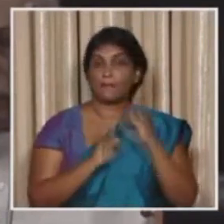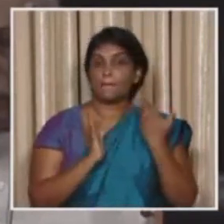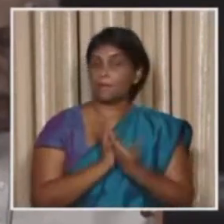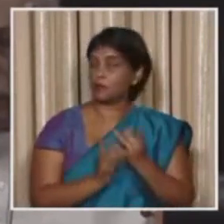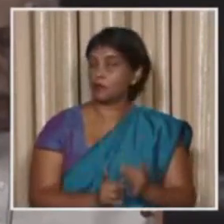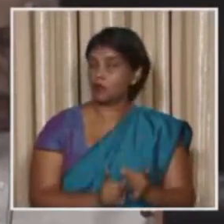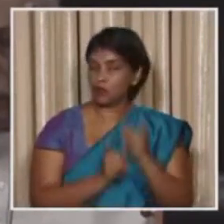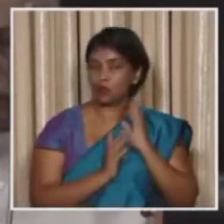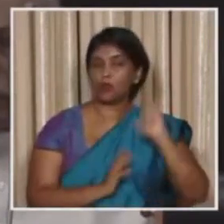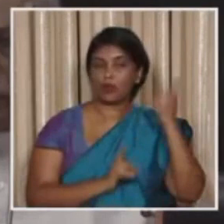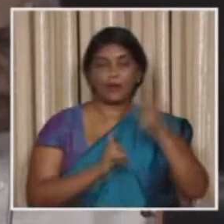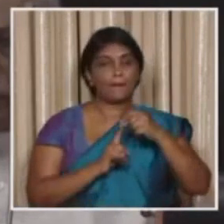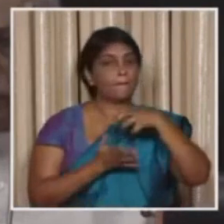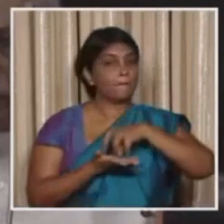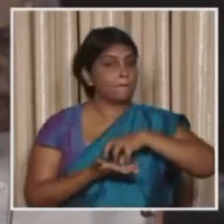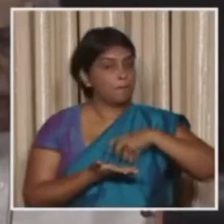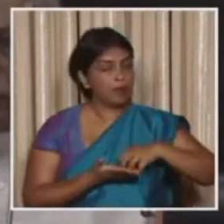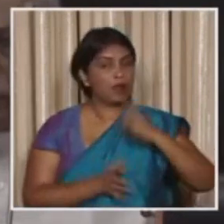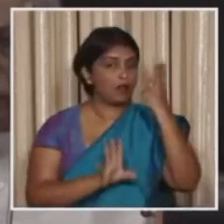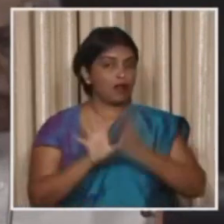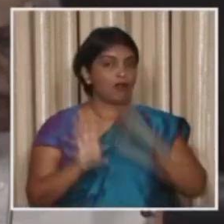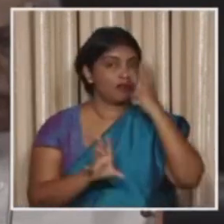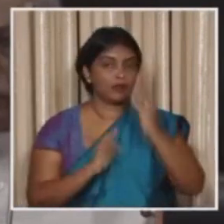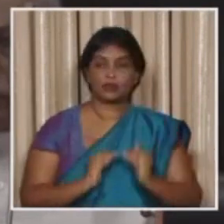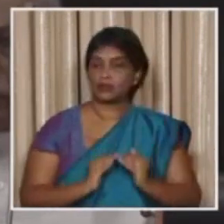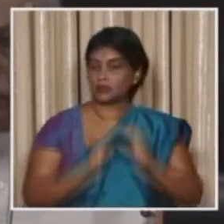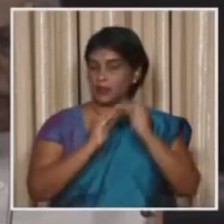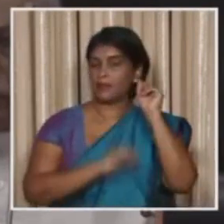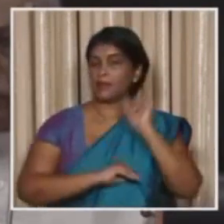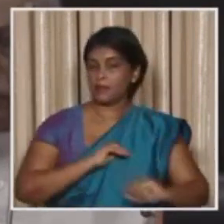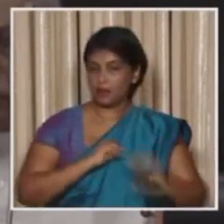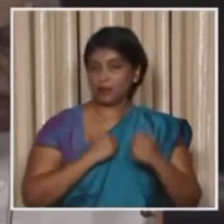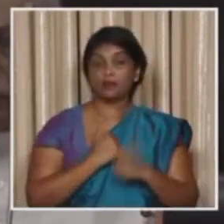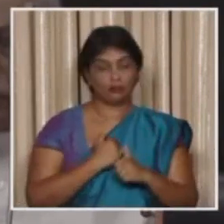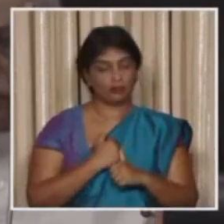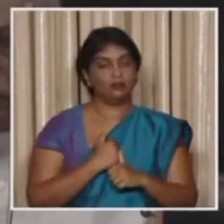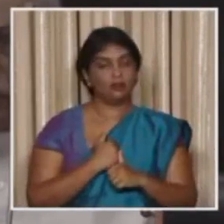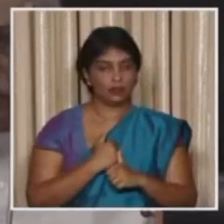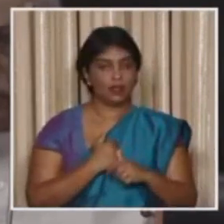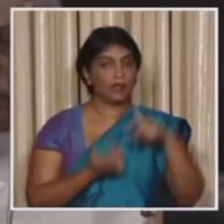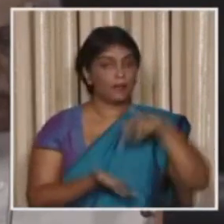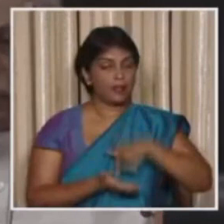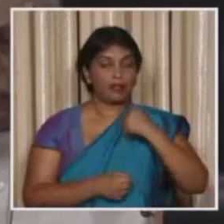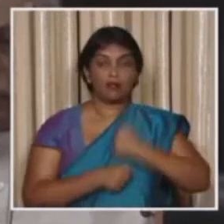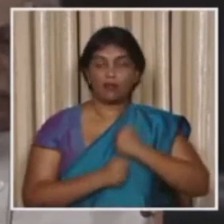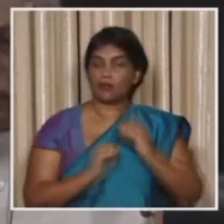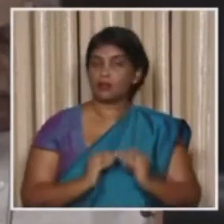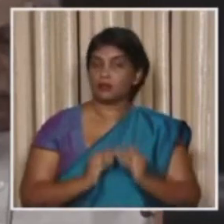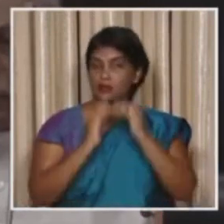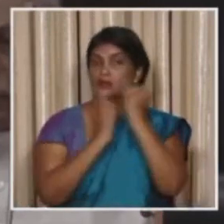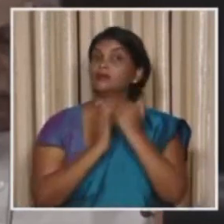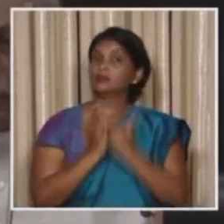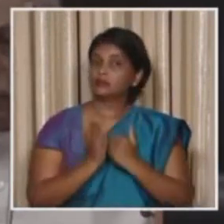අනුකූලව සෑම පළාත් සභාවකම තුන් අවුරුදු සංවර්ධන සැලැස්මක් සකස් කිරීම. මධ්‍ය රජයේ සංවර්ධන